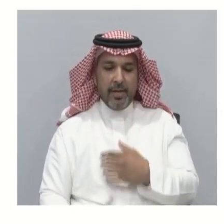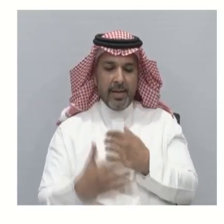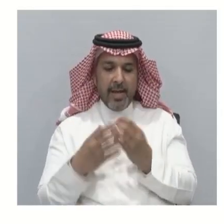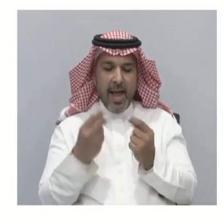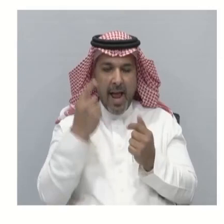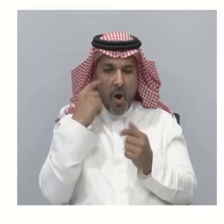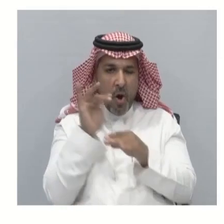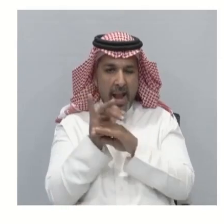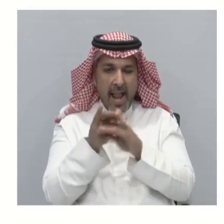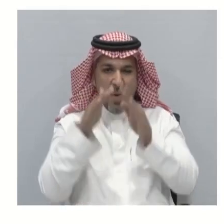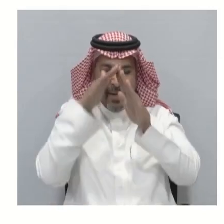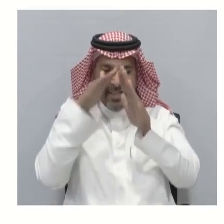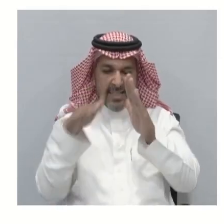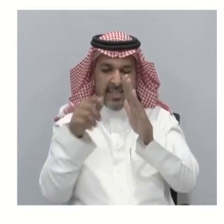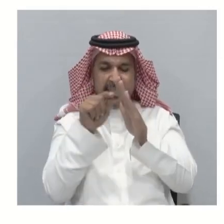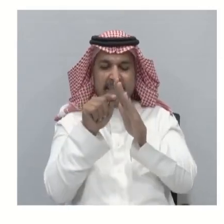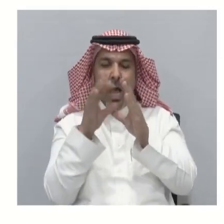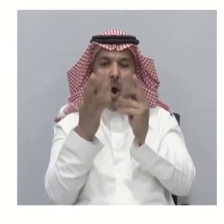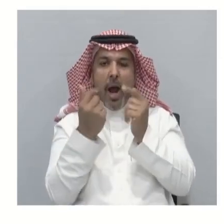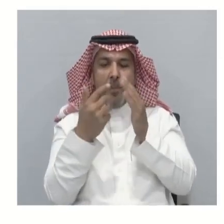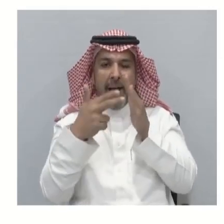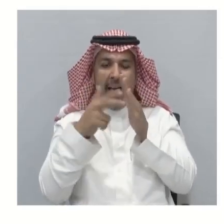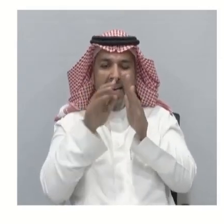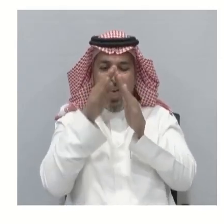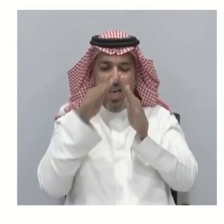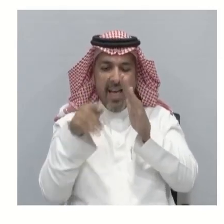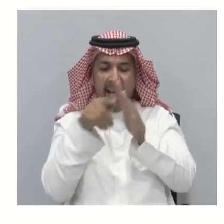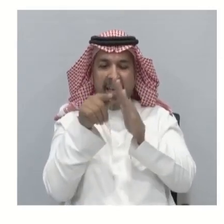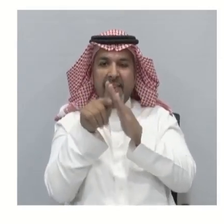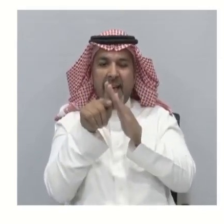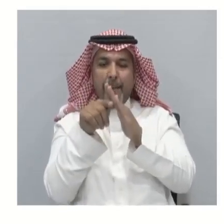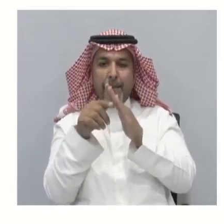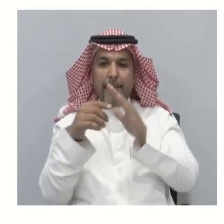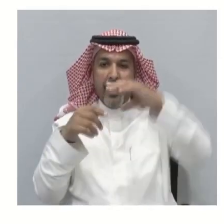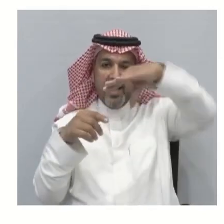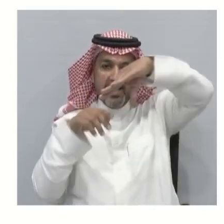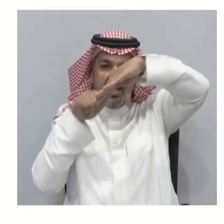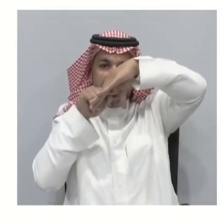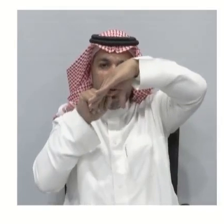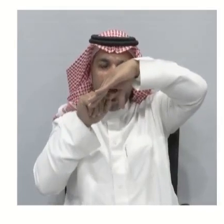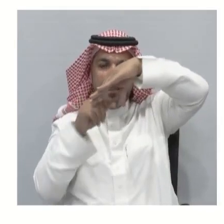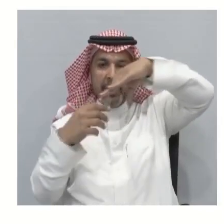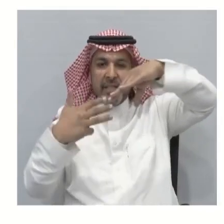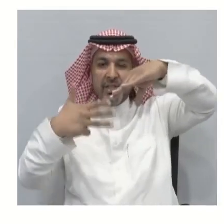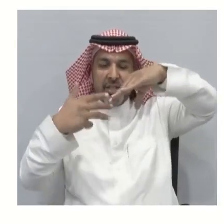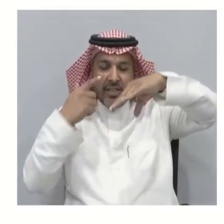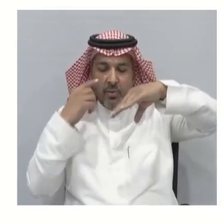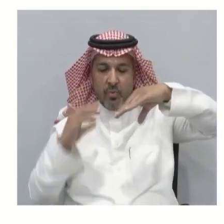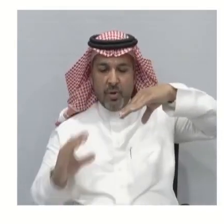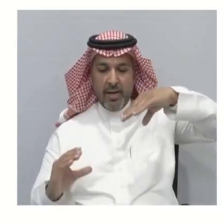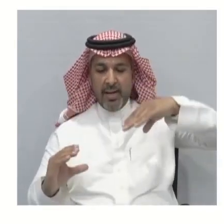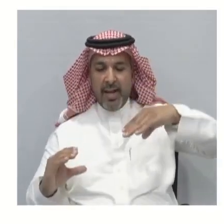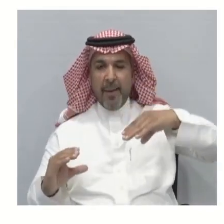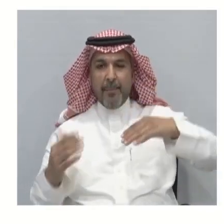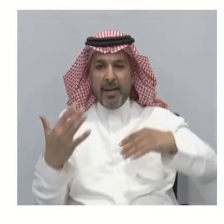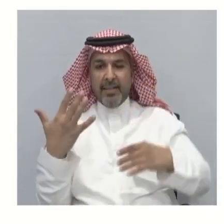عندي طبعا على شكل مثلث تشوفون المثلث اللي عندي هنا هذا مثلث صح ولا لا انا ما اقدر يعني اجاوب على